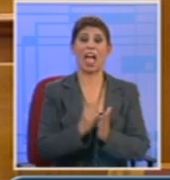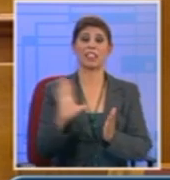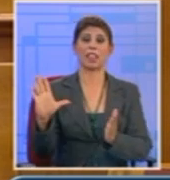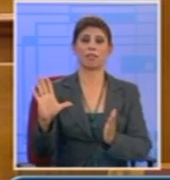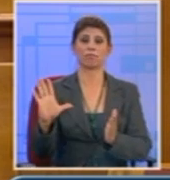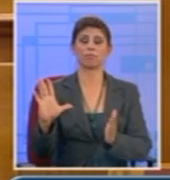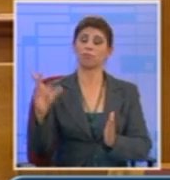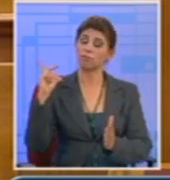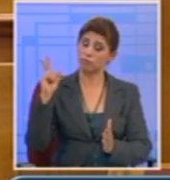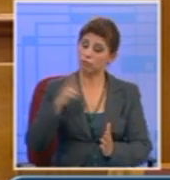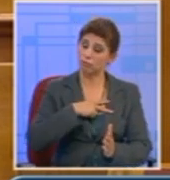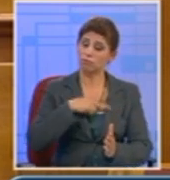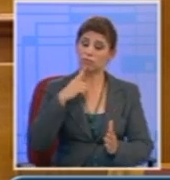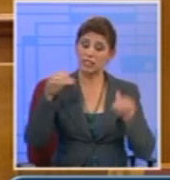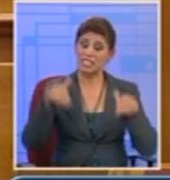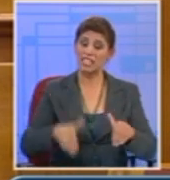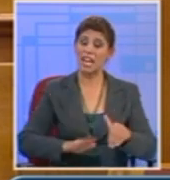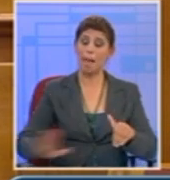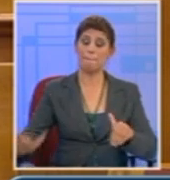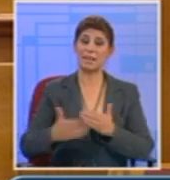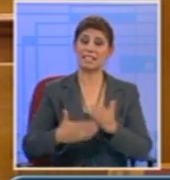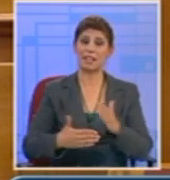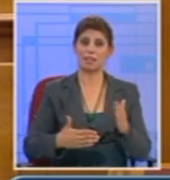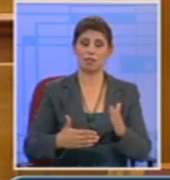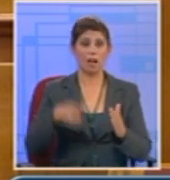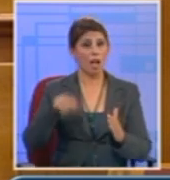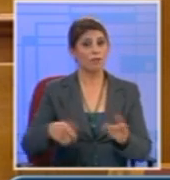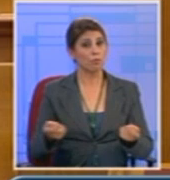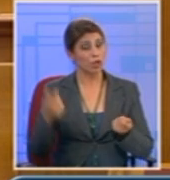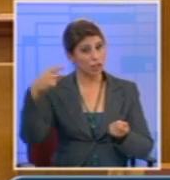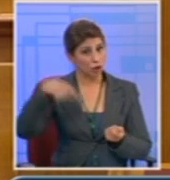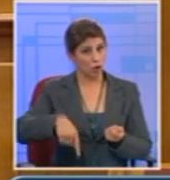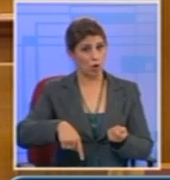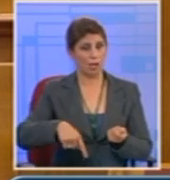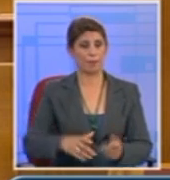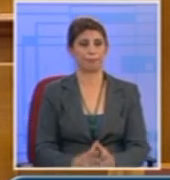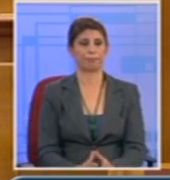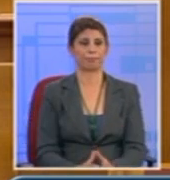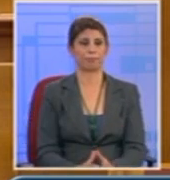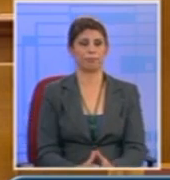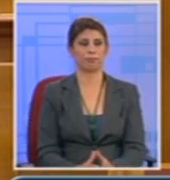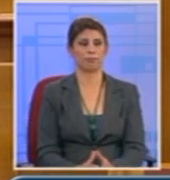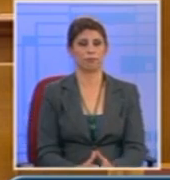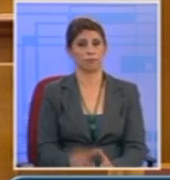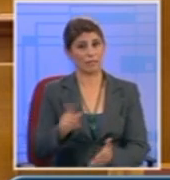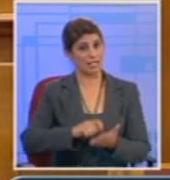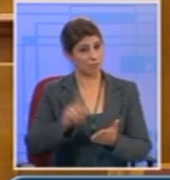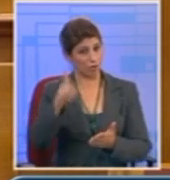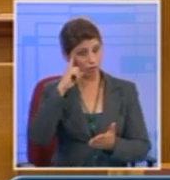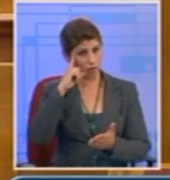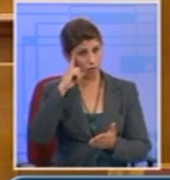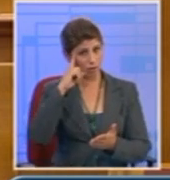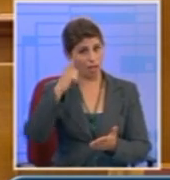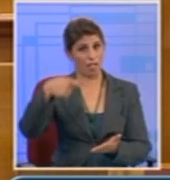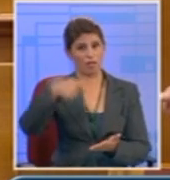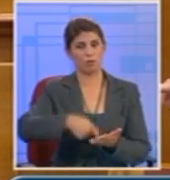τους και την συνέπειά τους αυτό που γίνεται τώρα σημειώστε το θα το